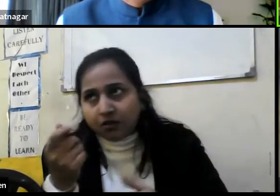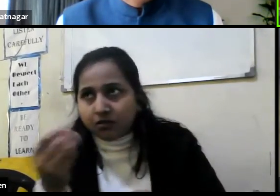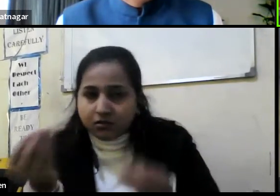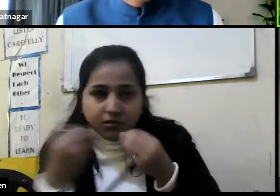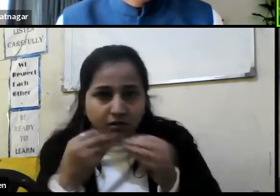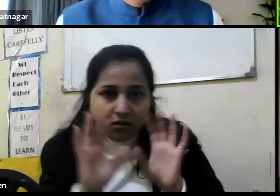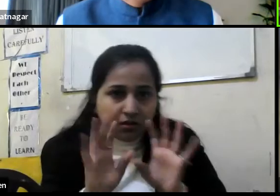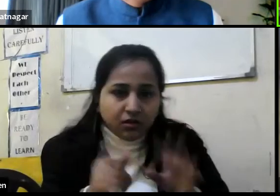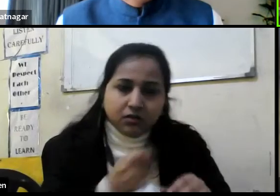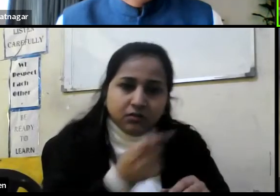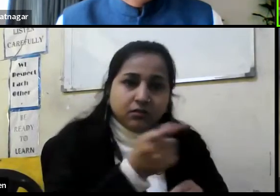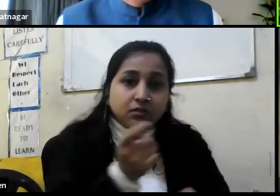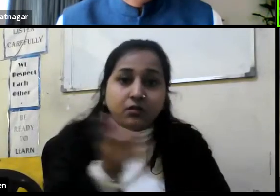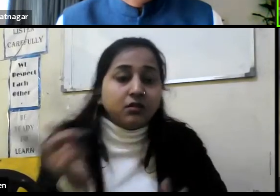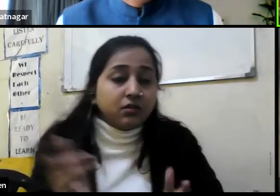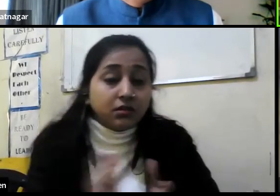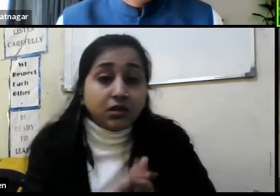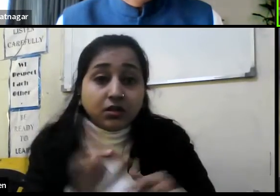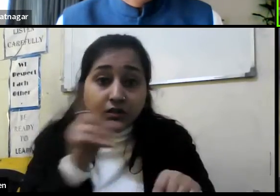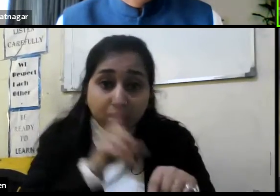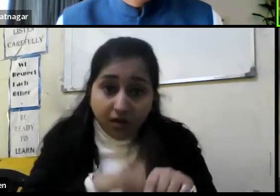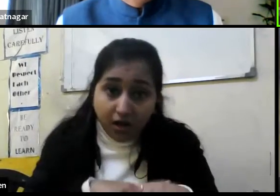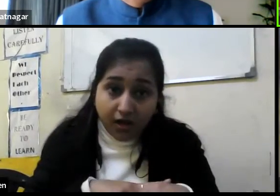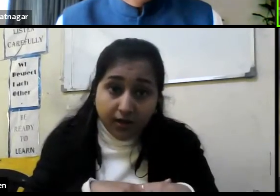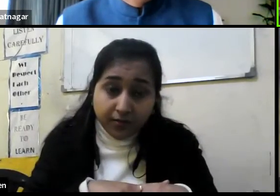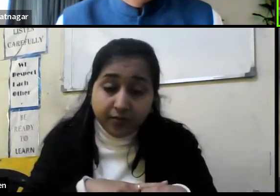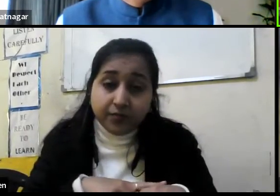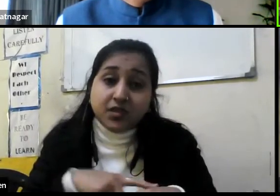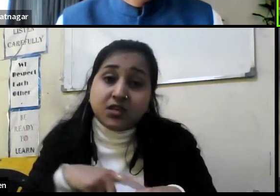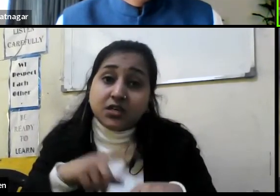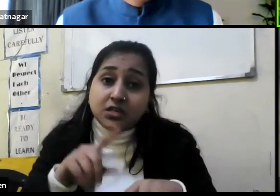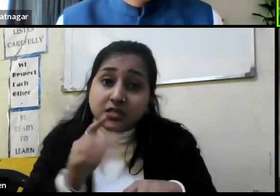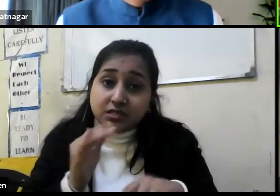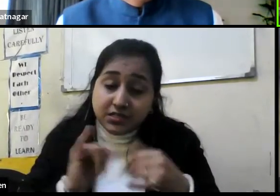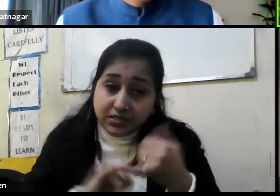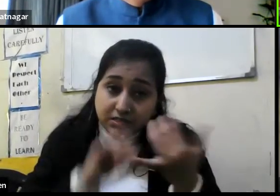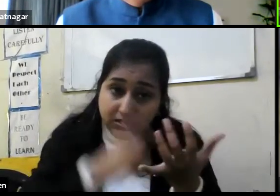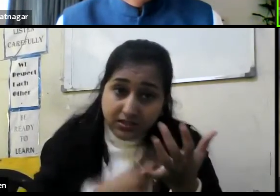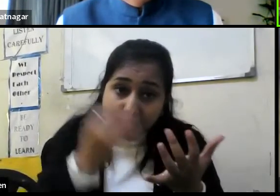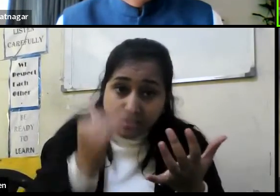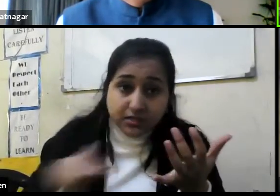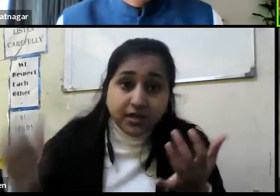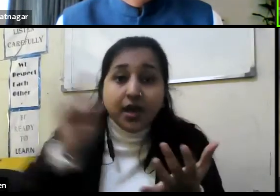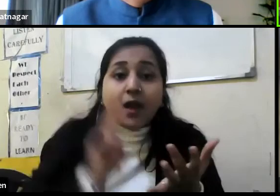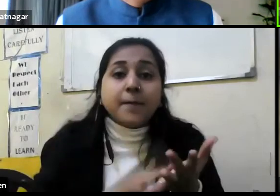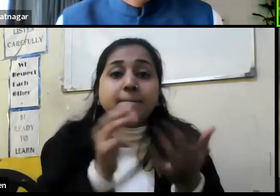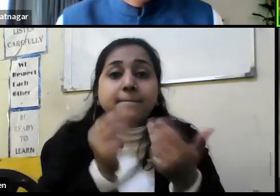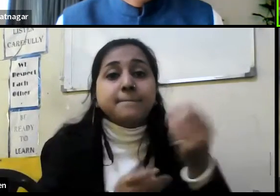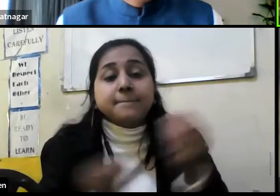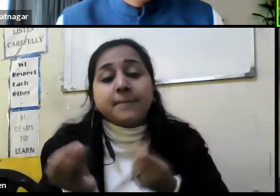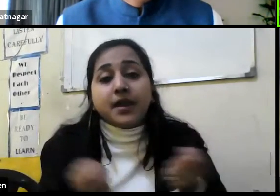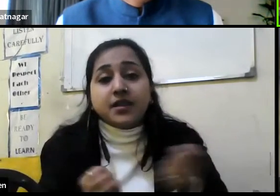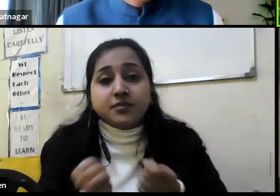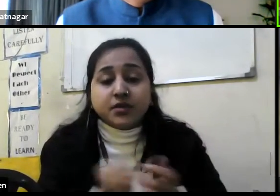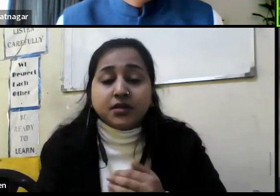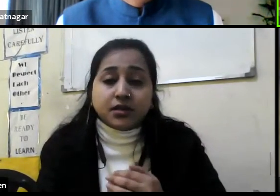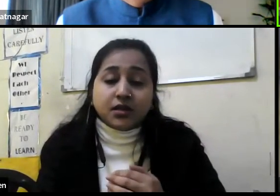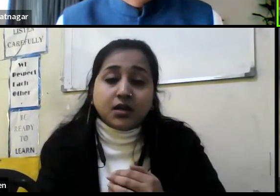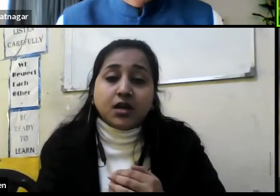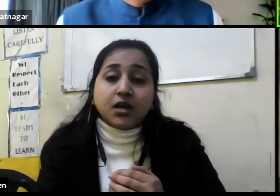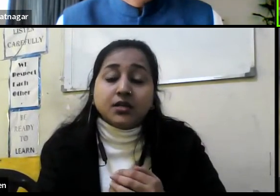ही है, पैसों के साथ जो टाइम है, समय है सीनियर मैनेजमेंट का, हमारे ऐसे लोगों का, वो बहुत जरूरी है। और वो